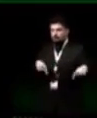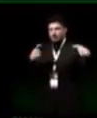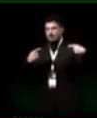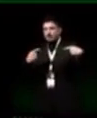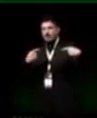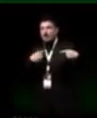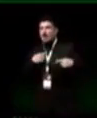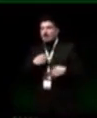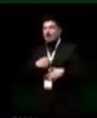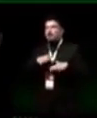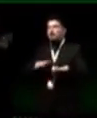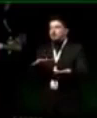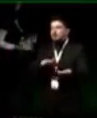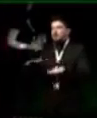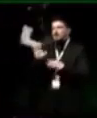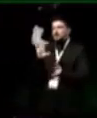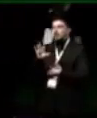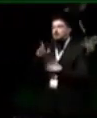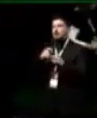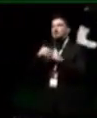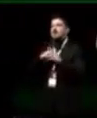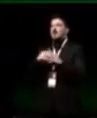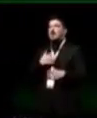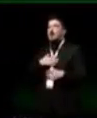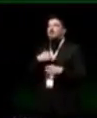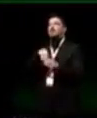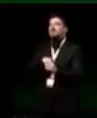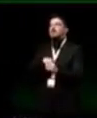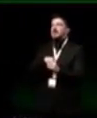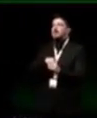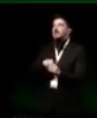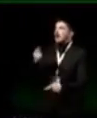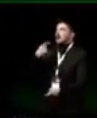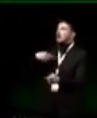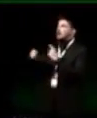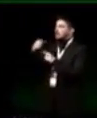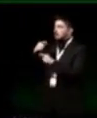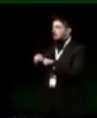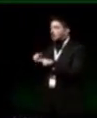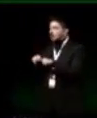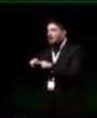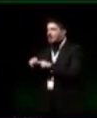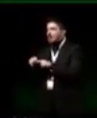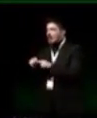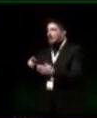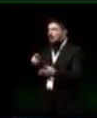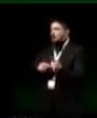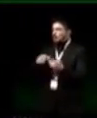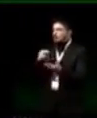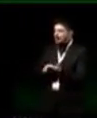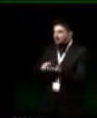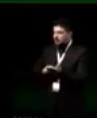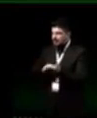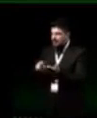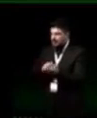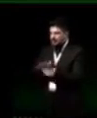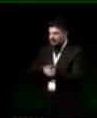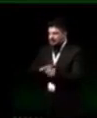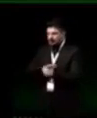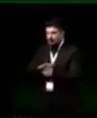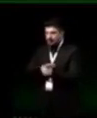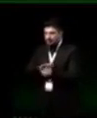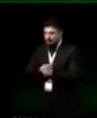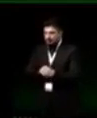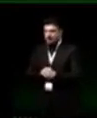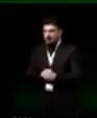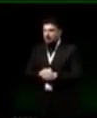Il Movimento 5 Stelle appartiene al suo fondatore, al nipote del fondatore, al commercialista del fondatore. Non applaudite.